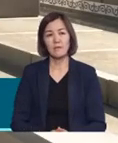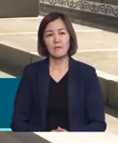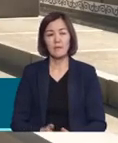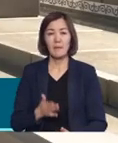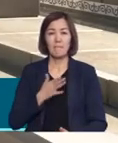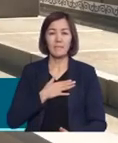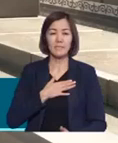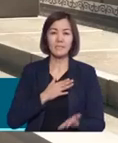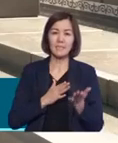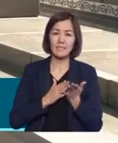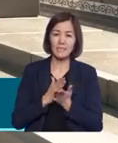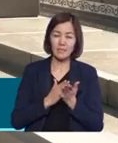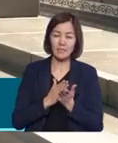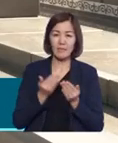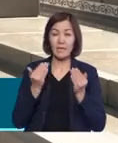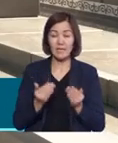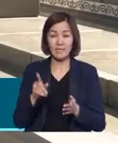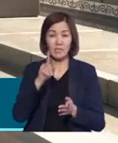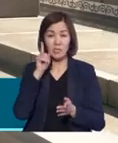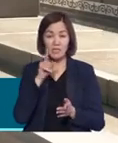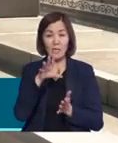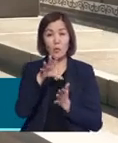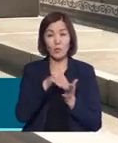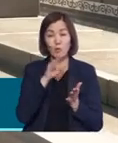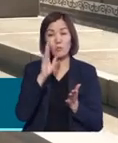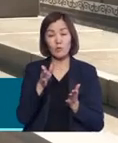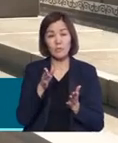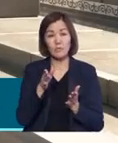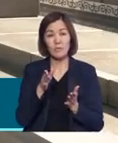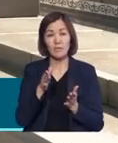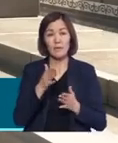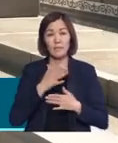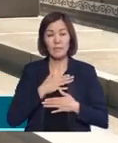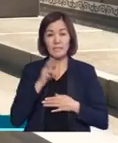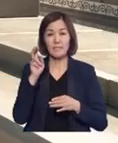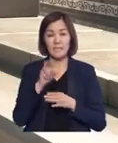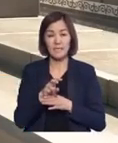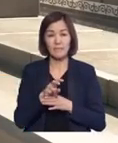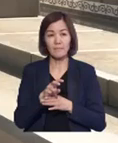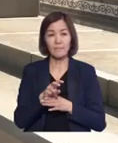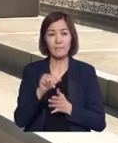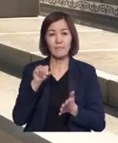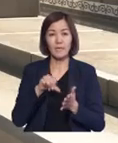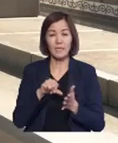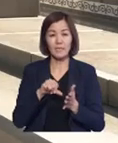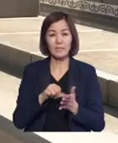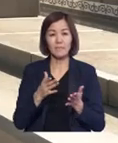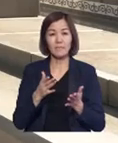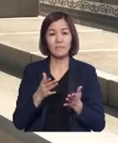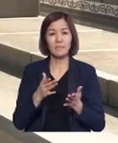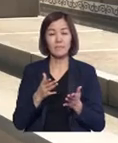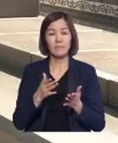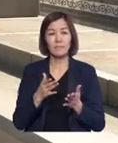істеген кезімізбен мына қазіргі жастарға үлгі болсын деп жаңағы біз келіп гүл шоғын қойып кеше субботин жасап кеттік.